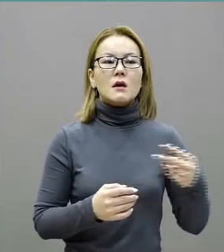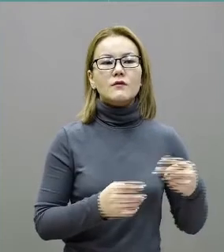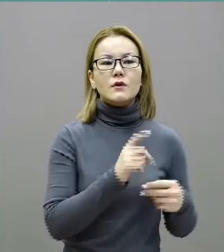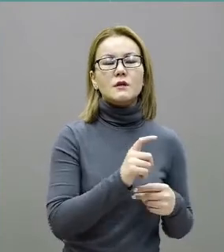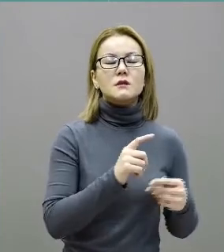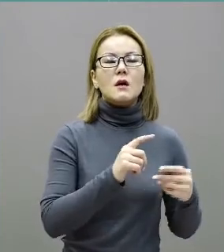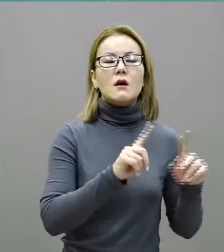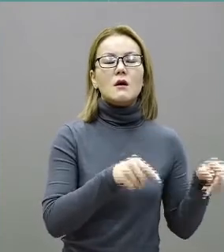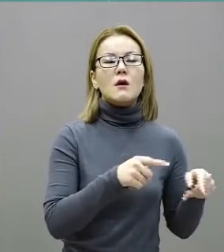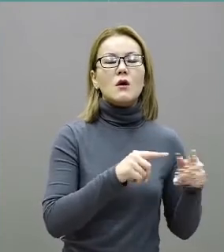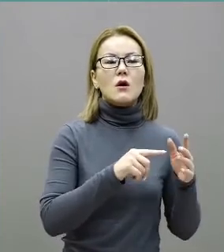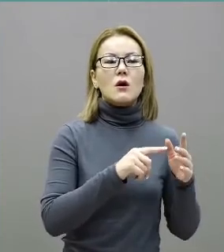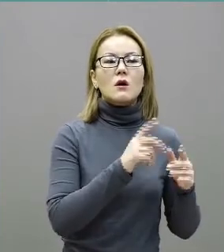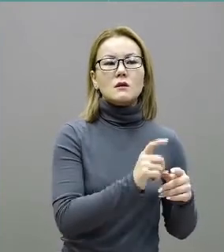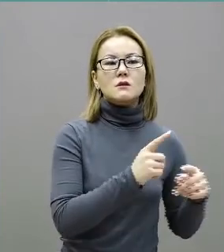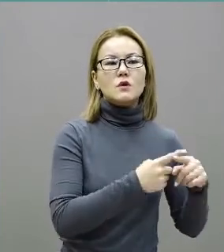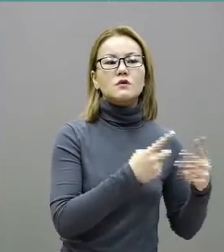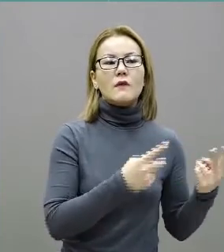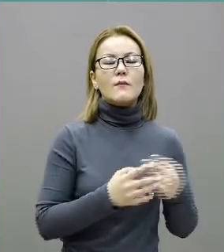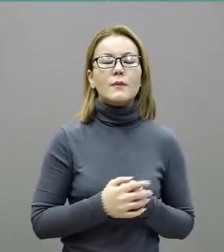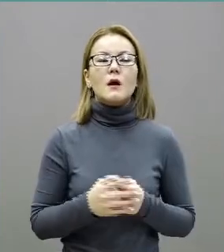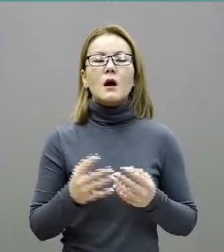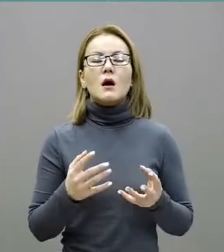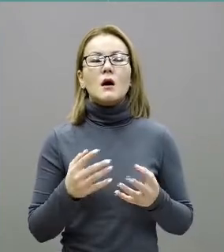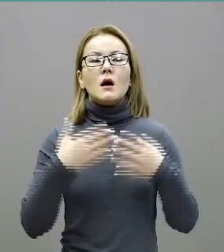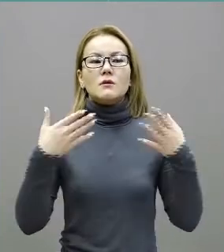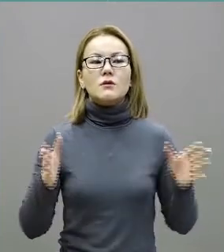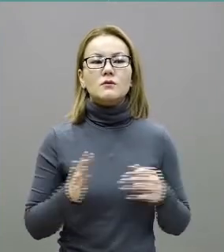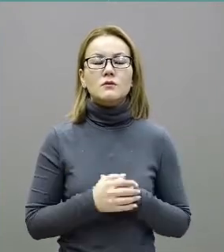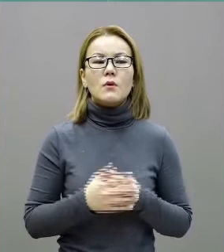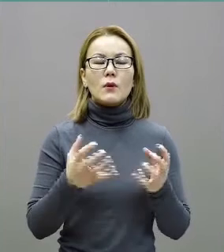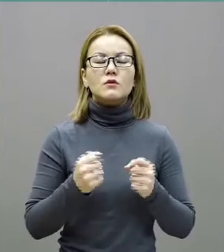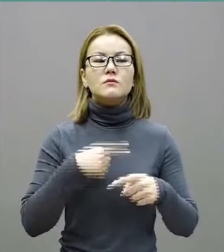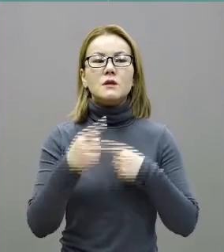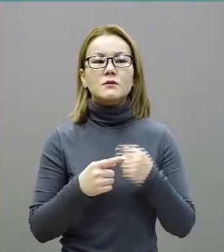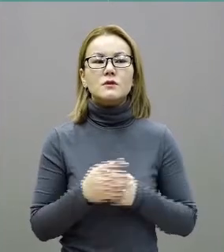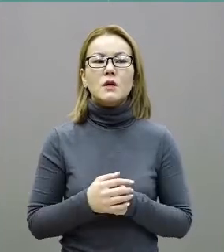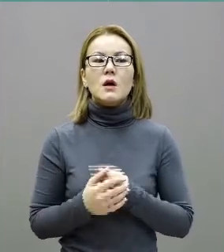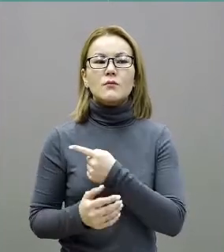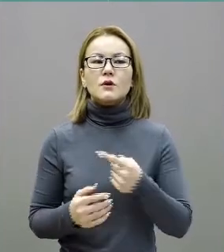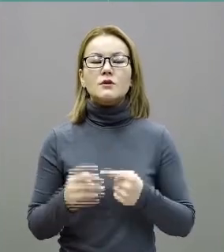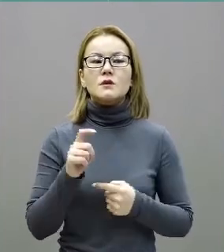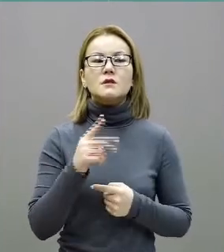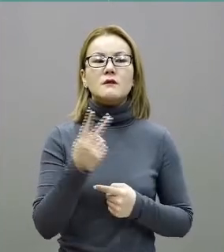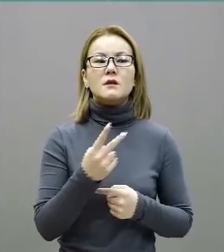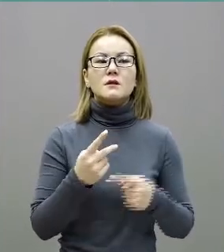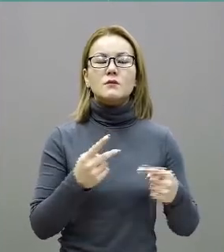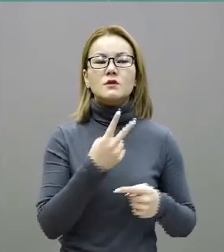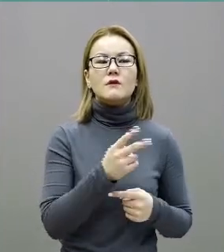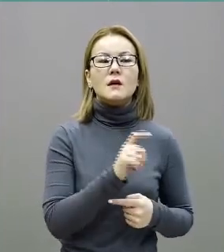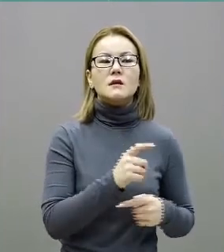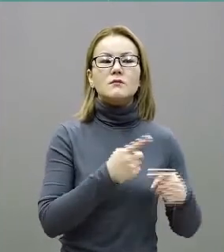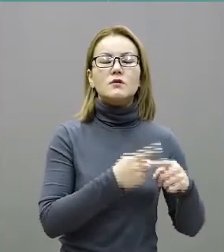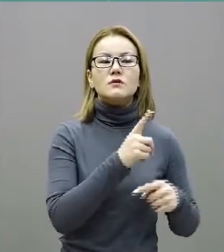2 раскроем скобки приведем подобию получим следующее уравнение минус x квадрат минус 2 x